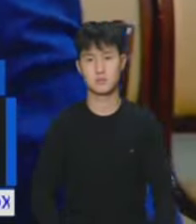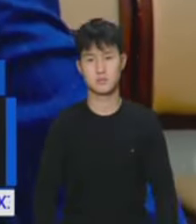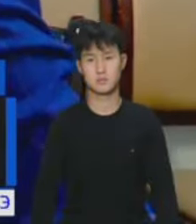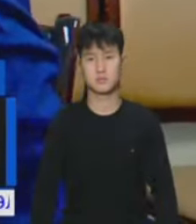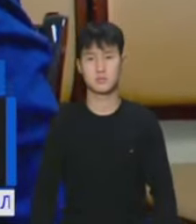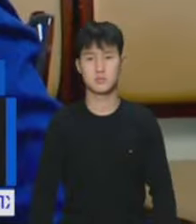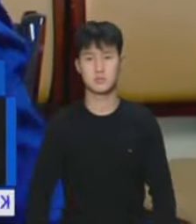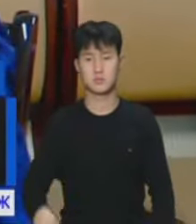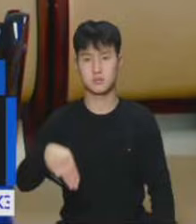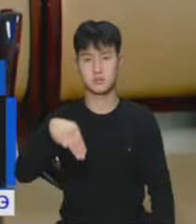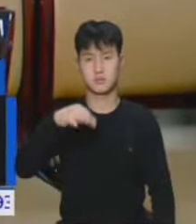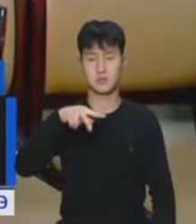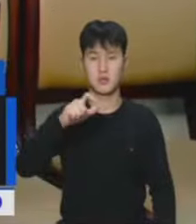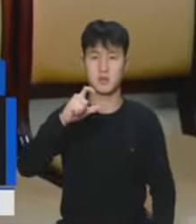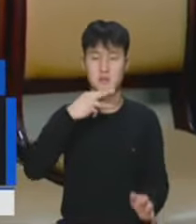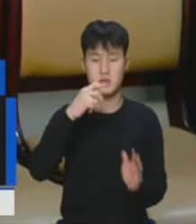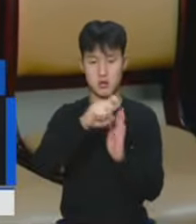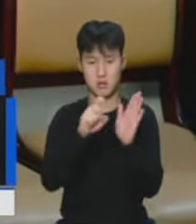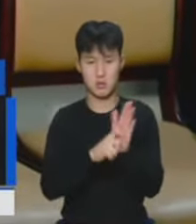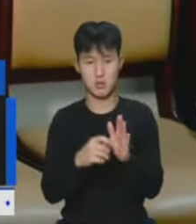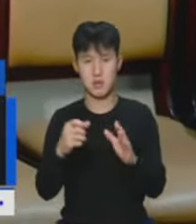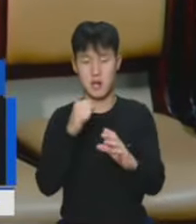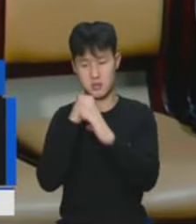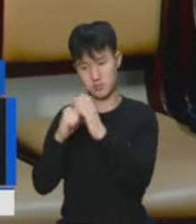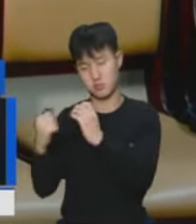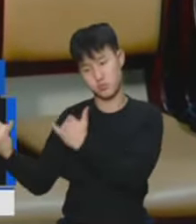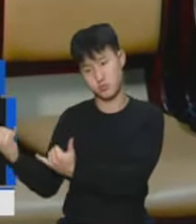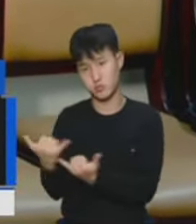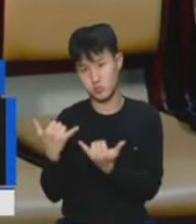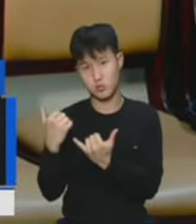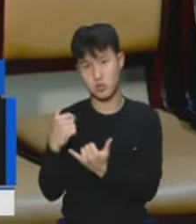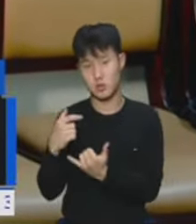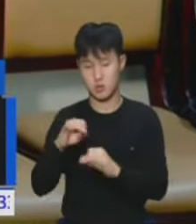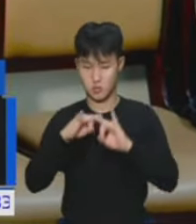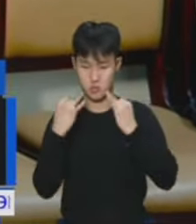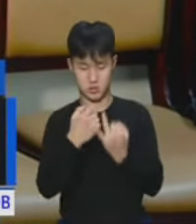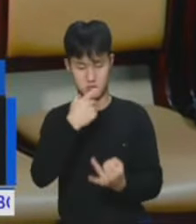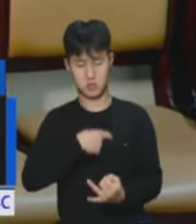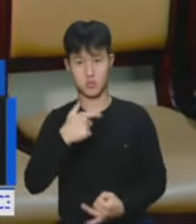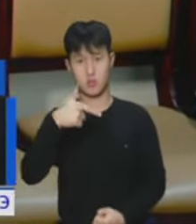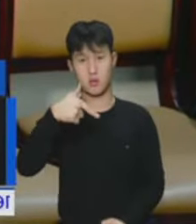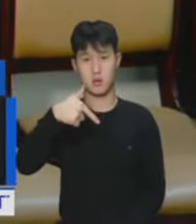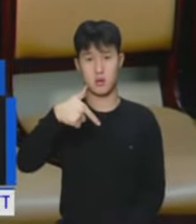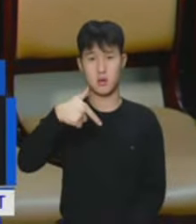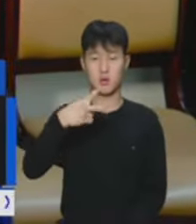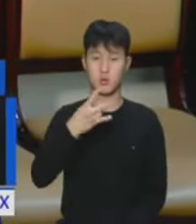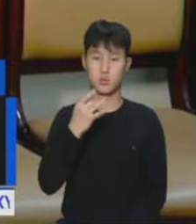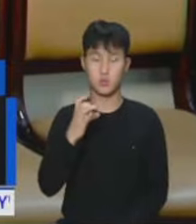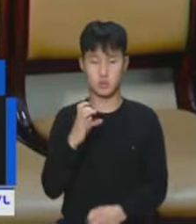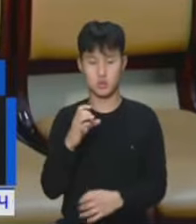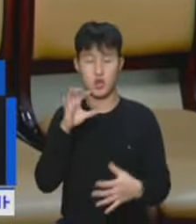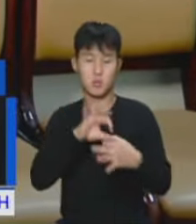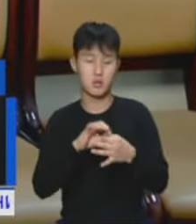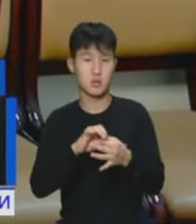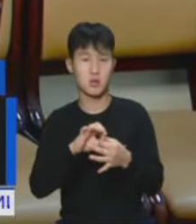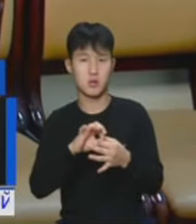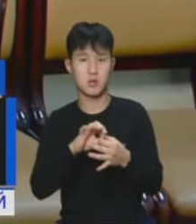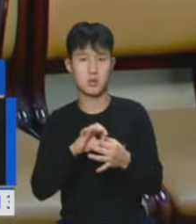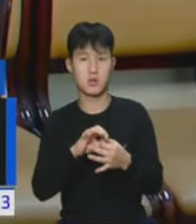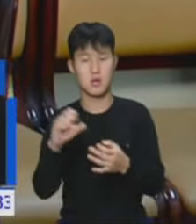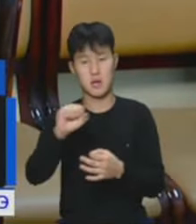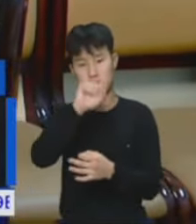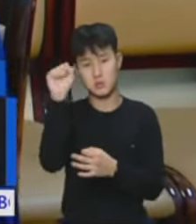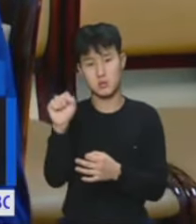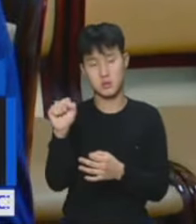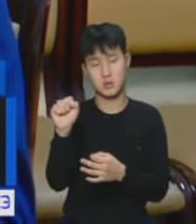За, төлөвлөлийн хөтөлбөр мэдээний зочныг уулзууллаа. Энэ удаагийн мэдээний зочноор Улсын их хурлын гишүүн. За, нүүрстэй холбоотой асуудал дээр